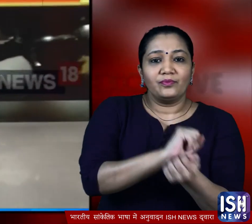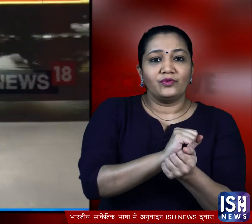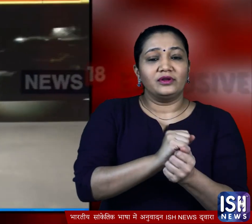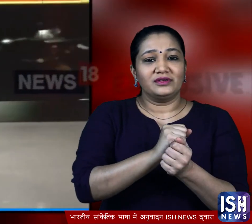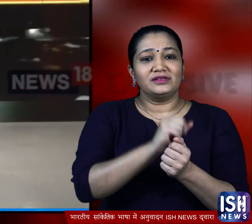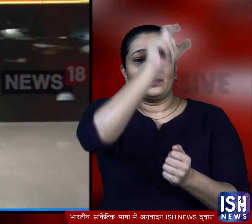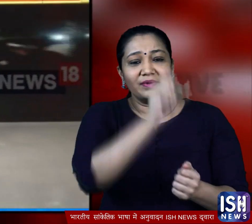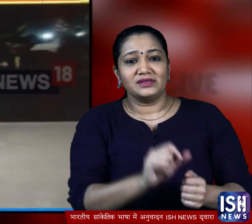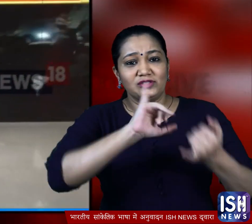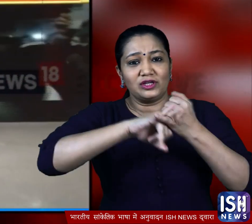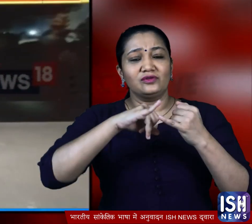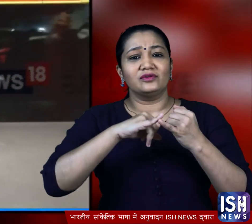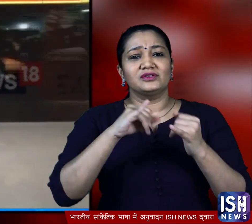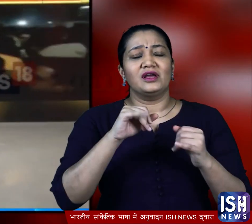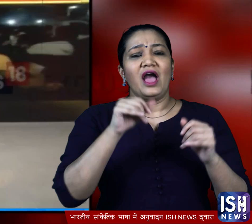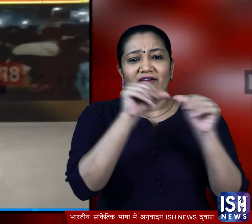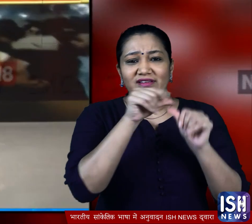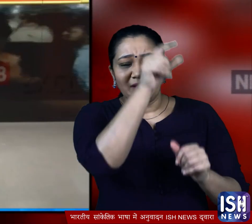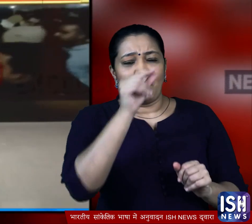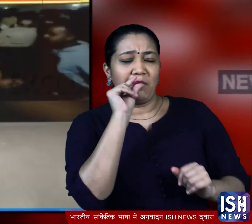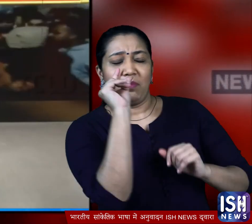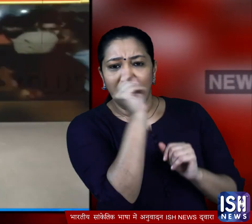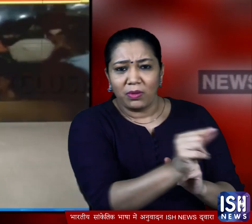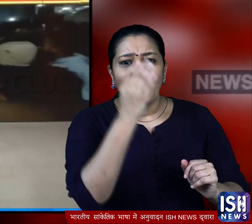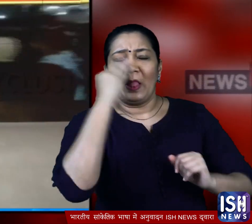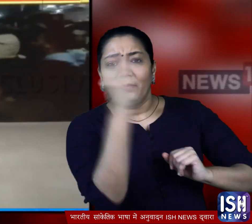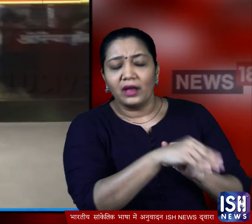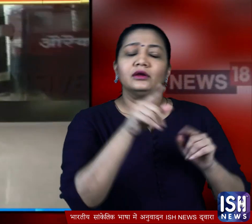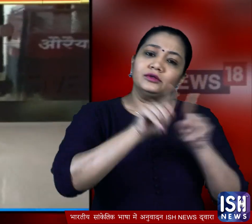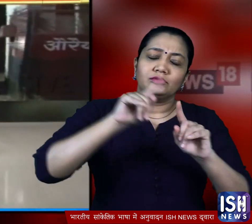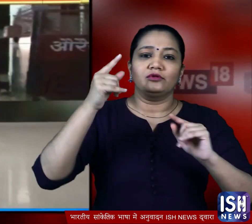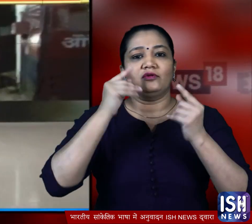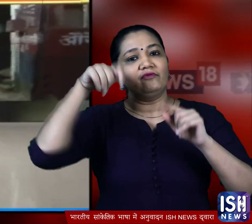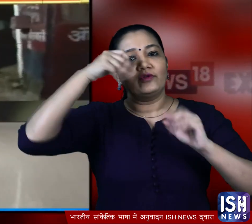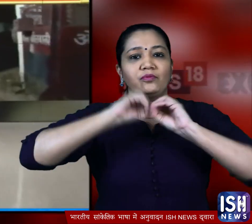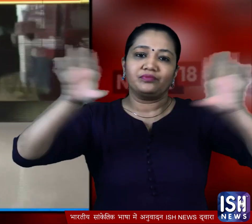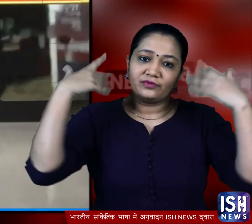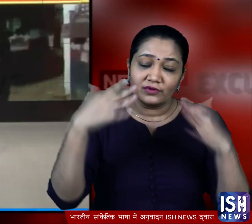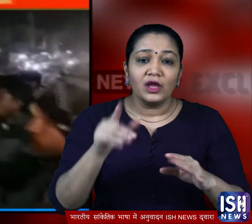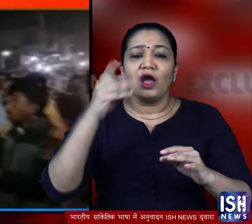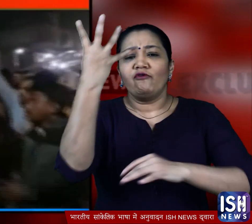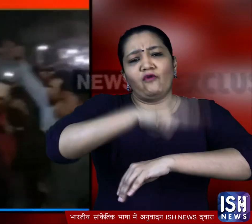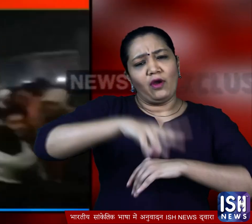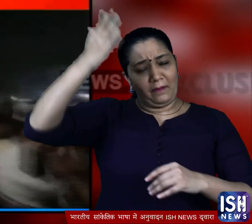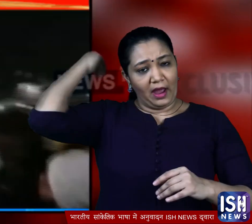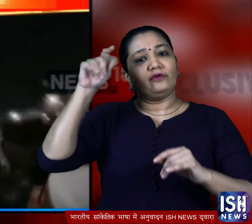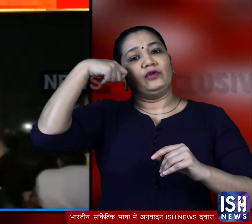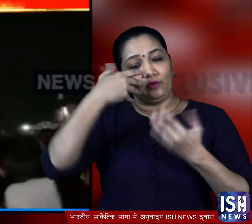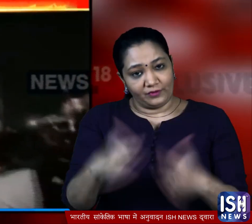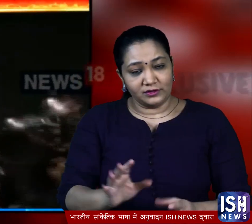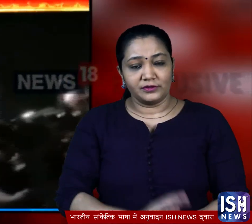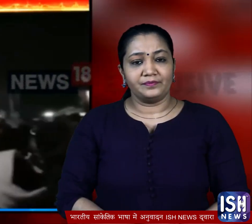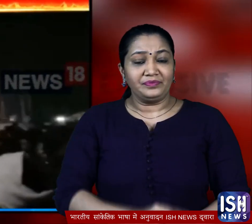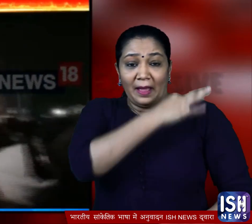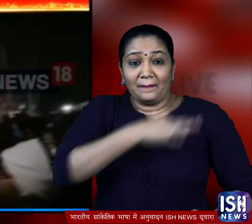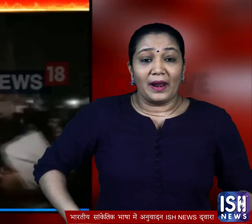अधिकारी संतोष अवस्थी के साथ बदसलूकी का एक वीडियो वायरल हो गया। यह वीडियो 4 दिन पहले का बताया गया, जिसके वायरल होते